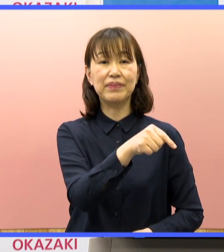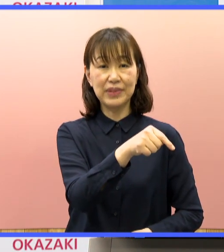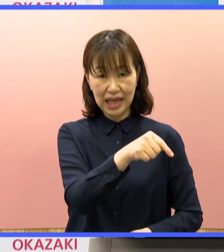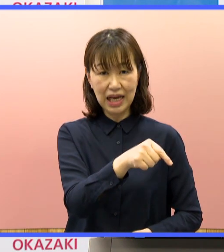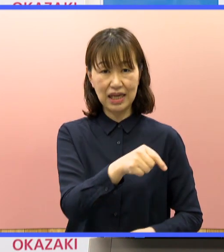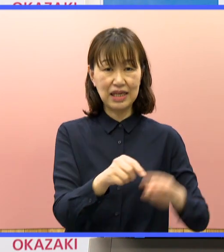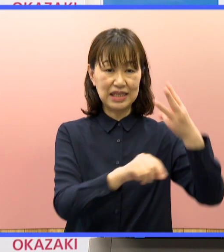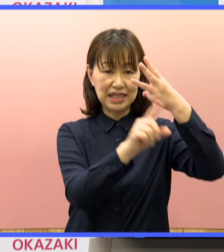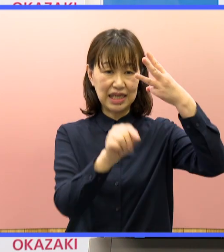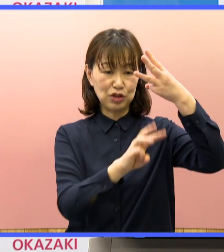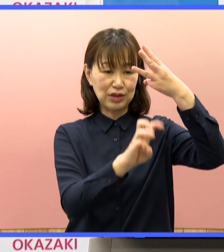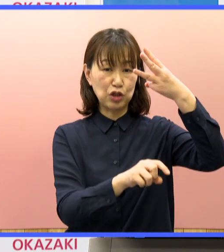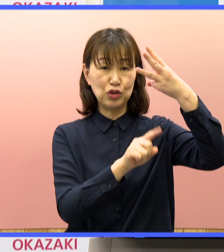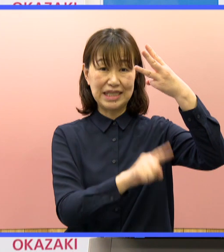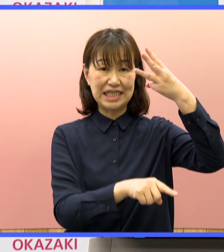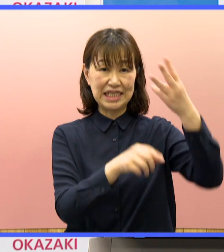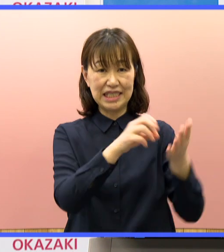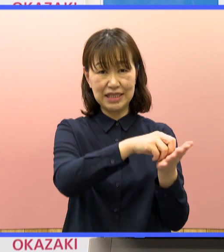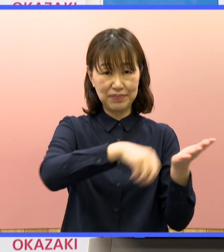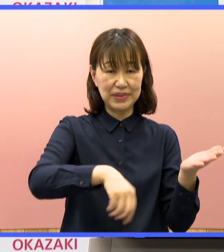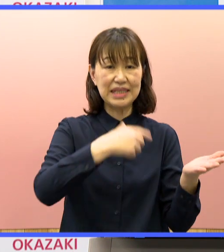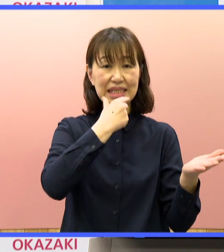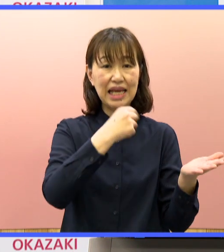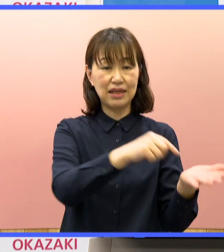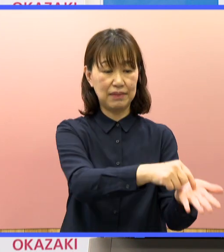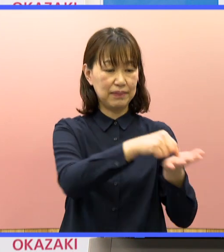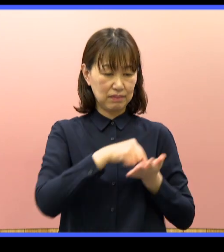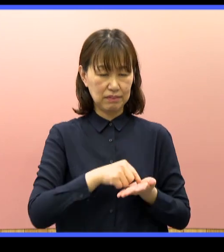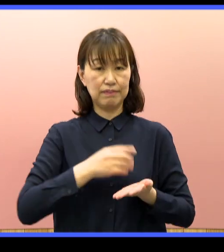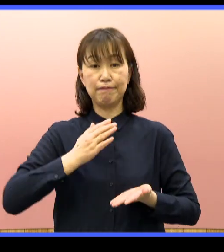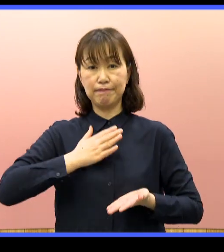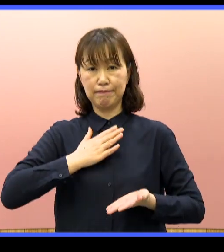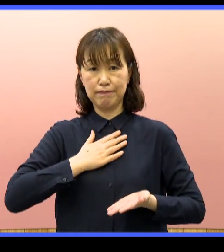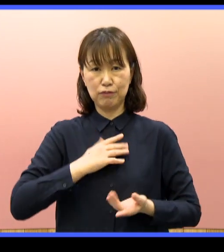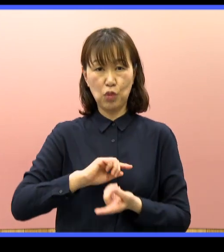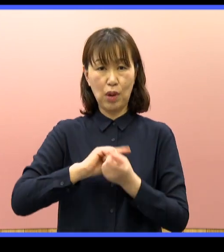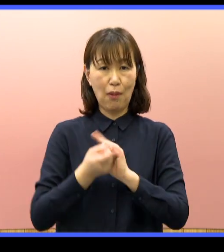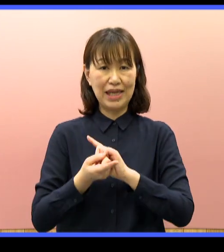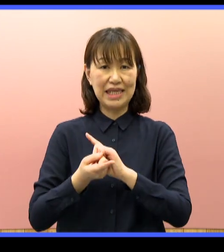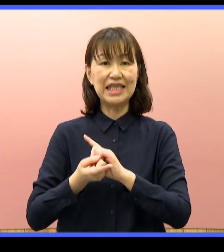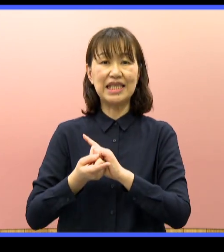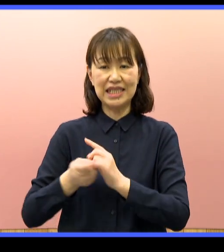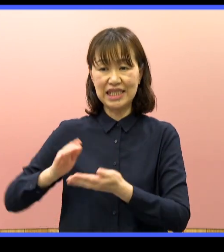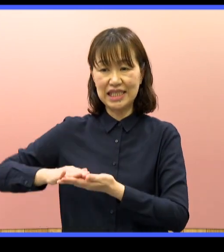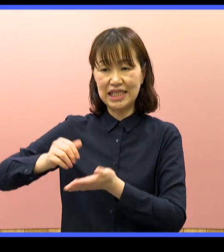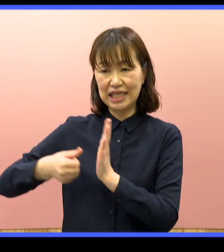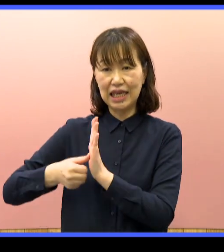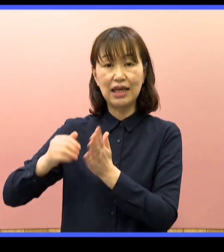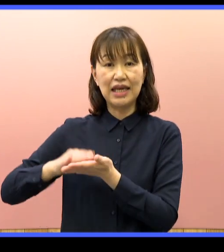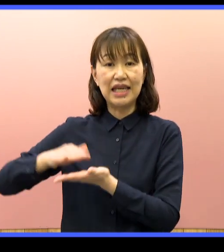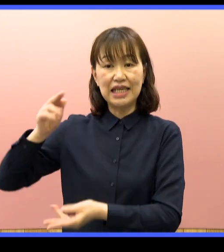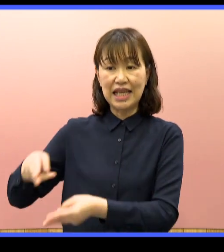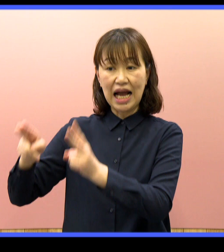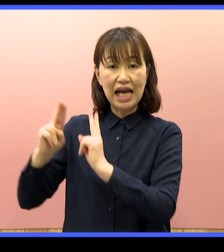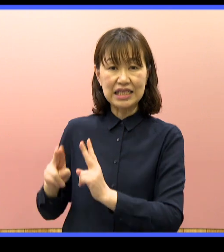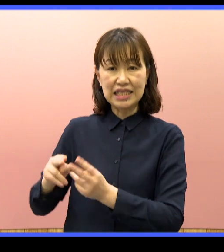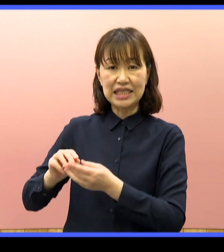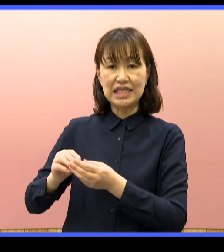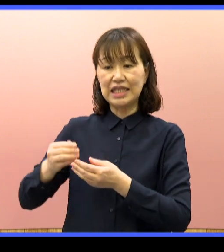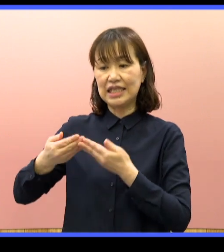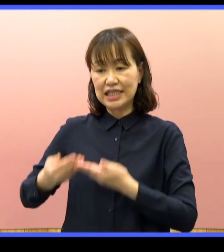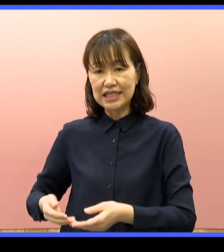これを受理することとし、岡島氏の後任に高橋重永氏を選任する議案を市議